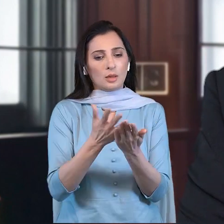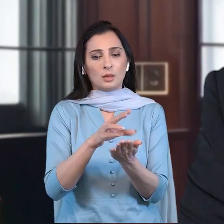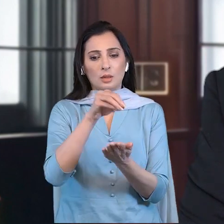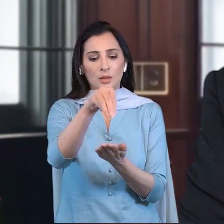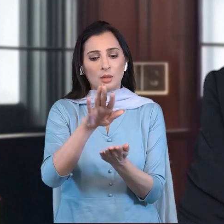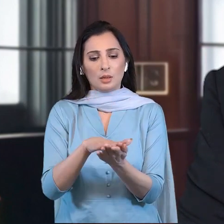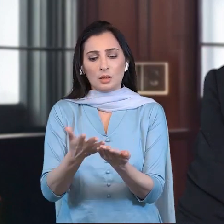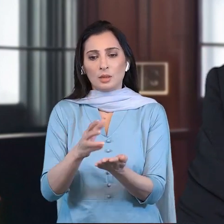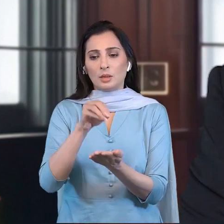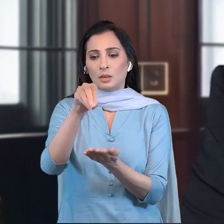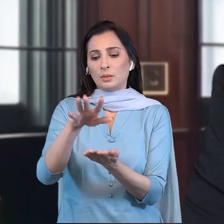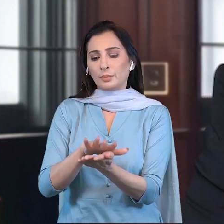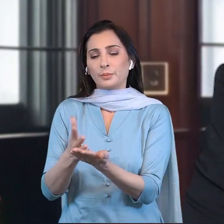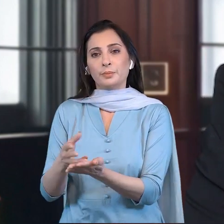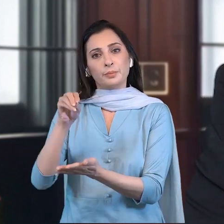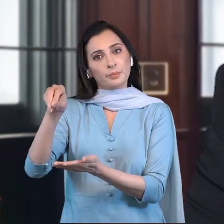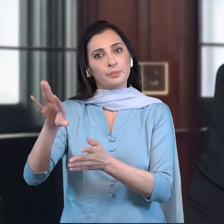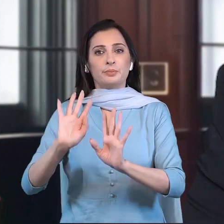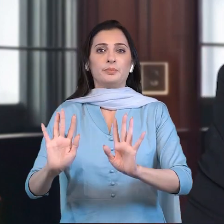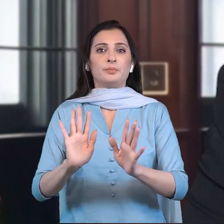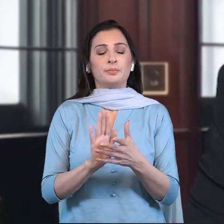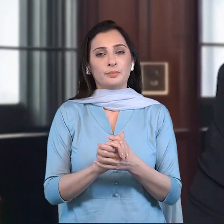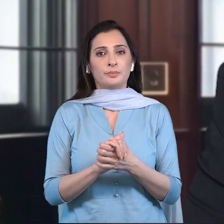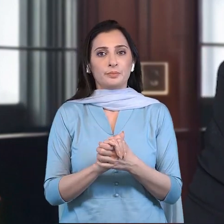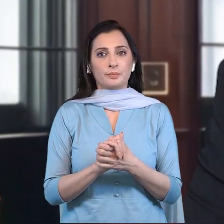اور سو اینڈ سو فورتھ۔